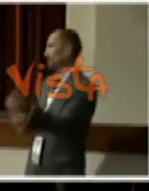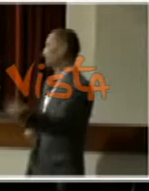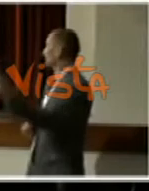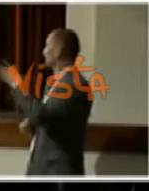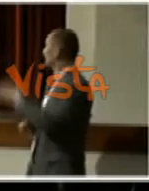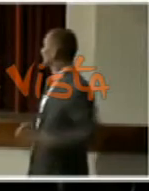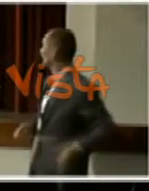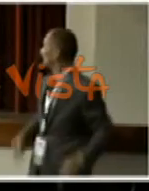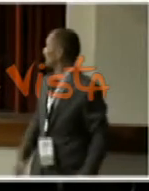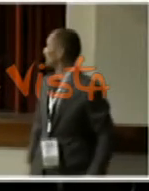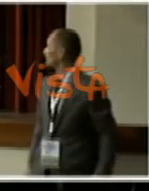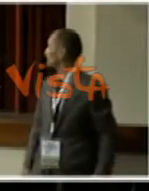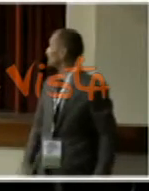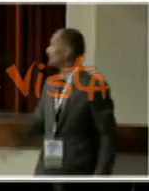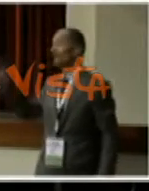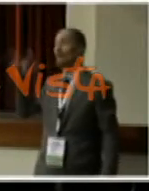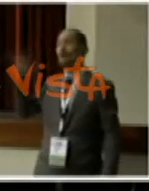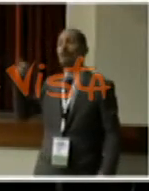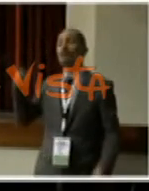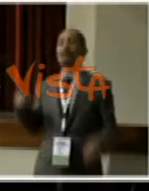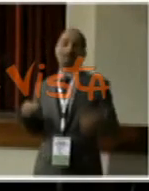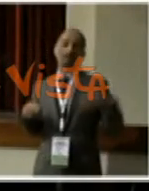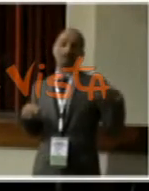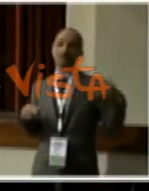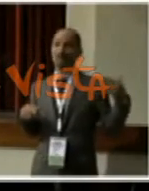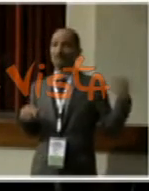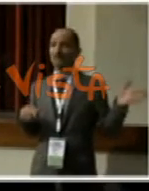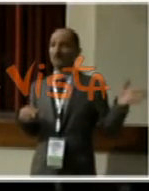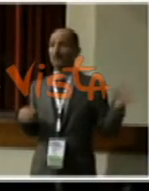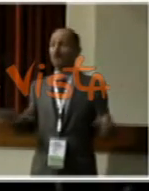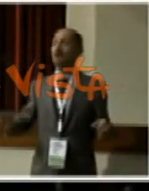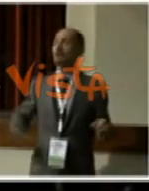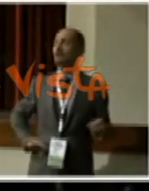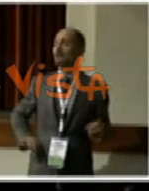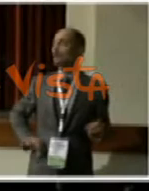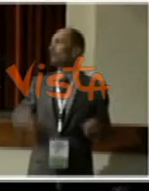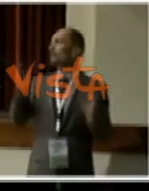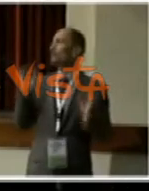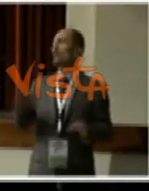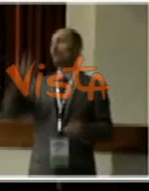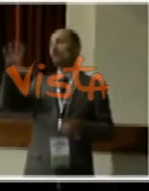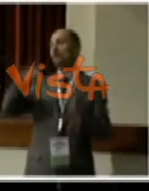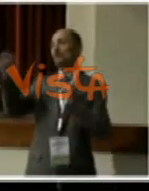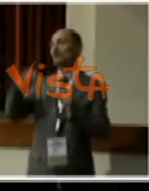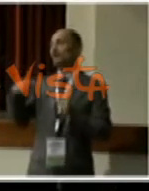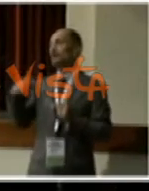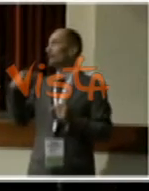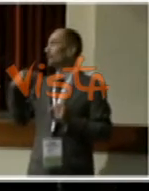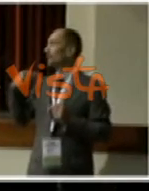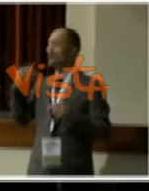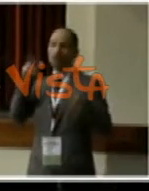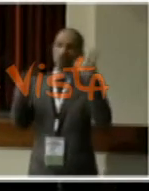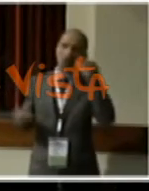questo sì, o lasciala così, va. Quello alla vostra sinistra è un deputato 5 Stelle. Questa alla vostra destra è